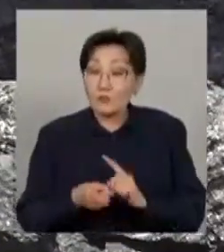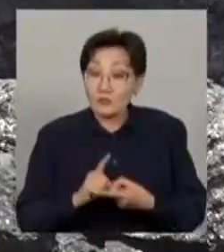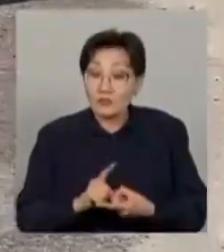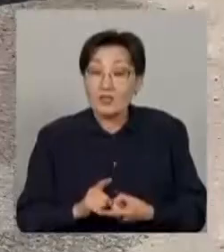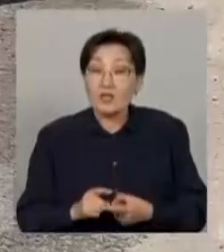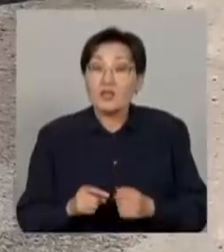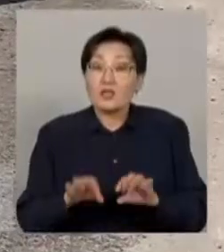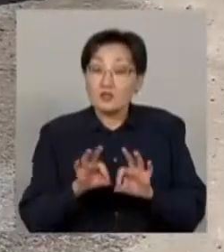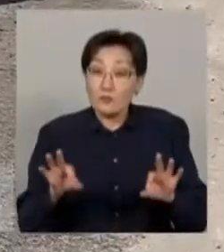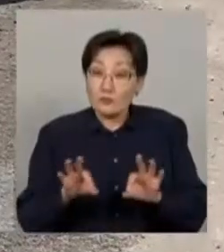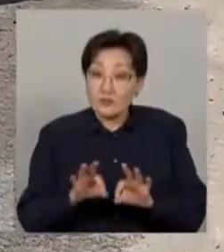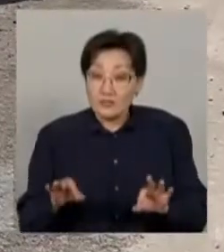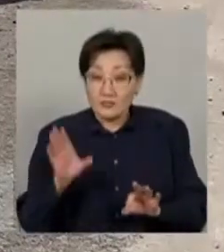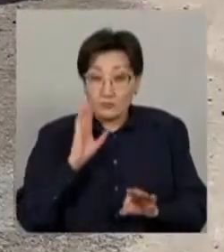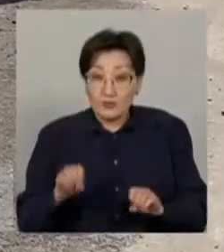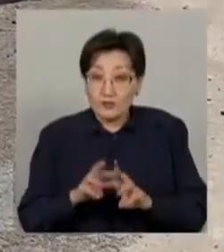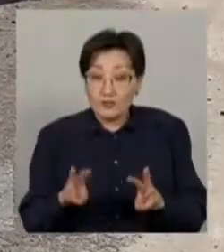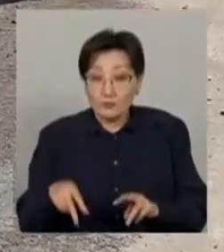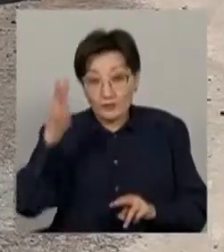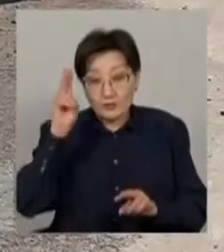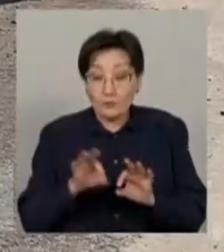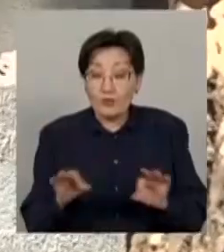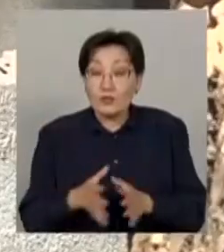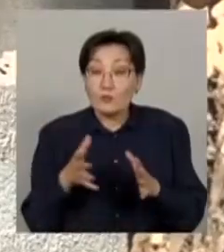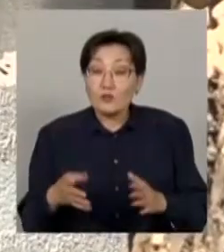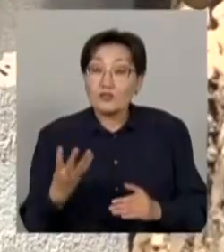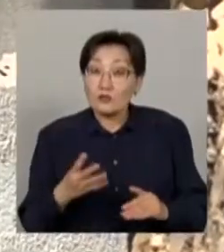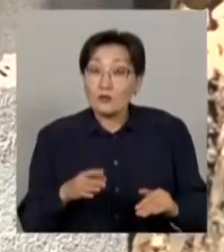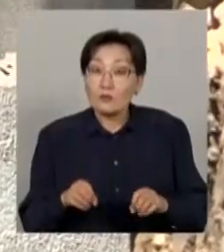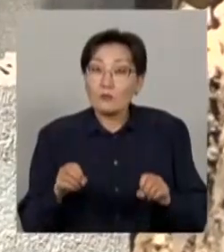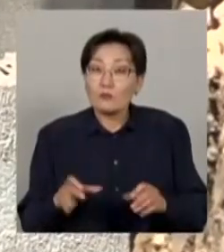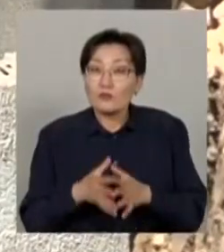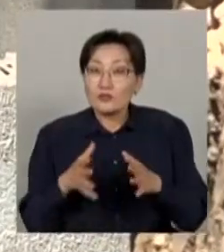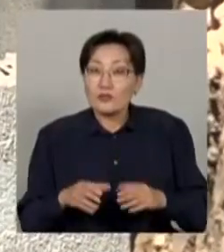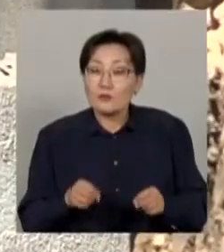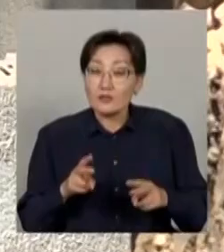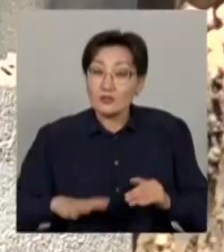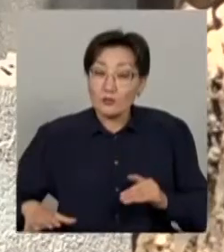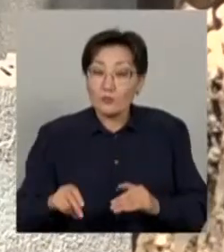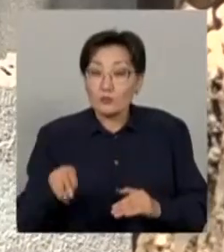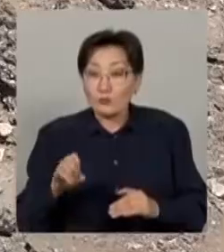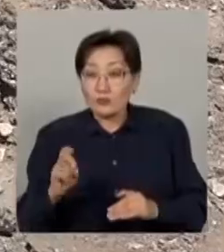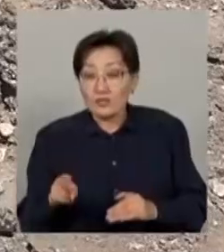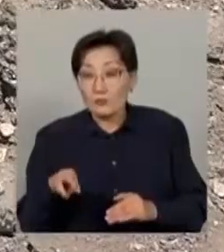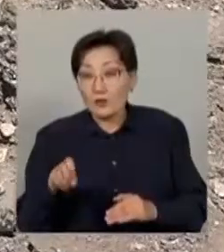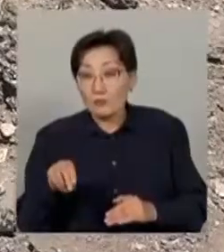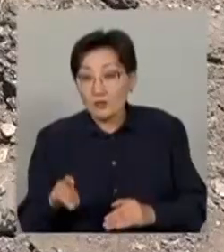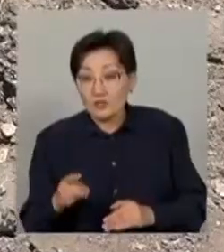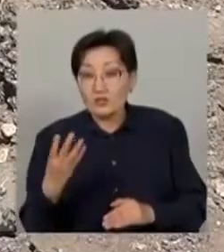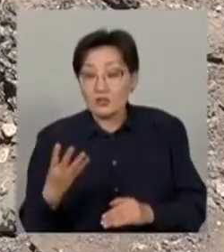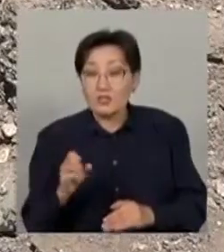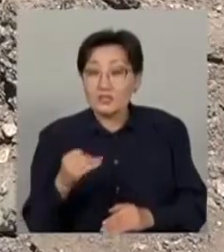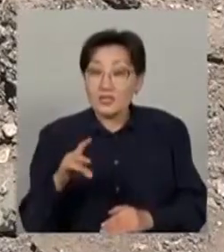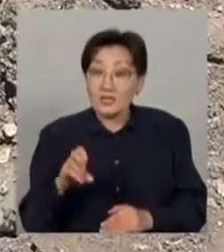модернизации сетей водоснабжения и канализации на 4 наиболее проблемных участках. Это микрорайоны Достык, Мамыр-4 и квадрат